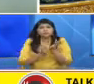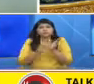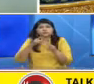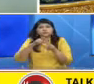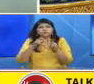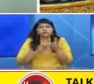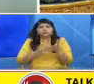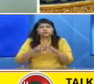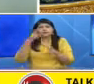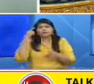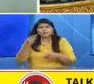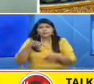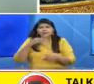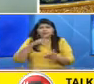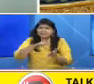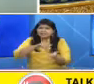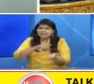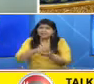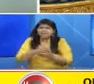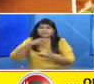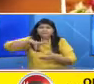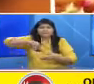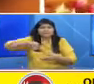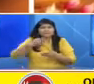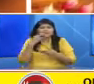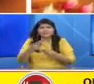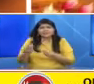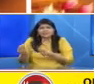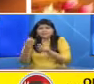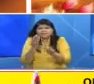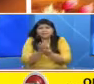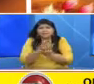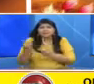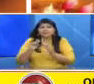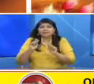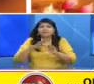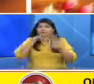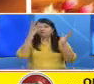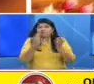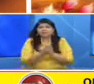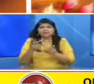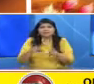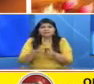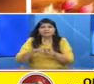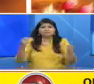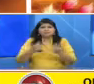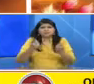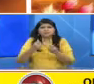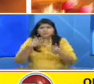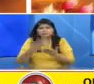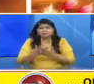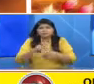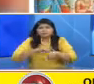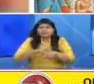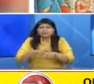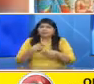घटना कौन भूल सकता है। और युद्ध भूमि में इतनी सारी महानता के बावजूद भी सारथी का काम स्वीकार कर